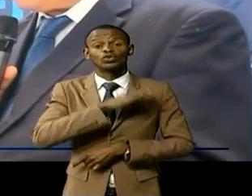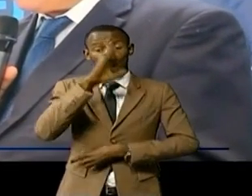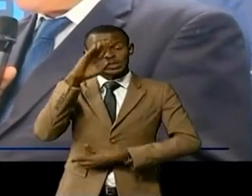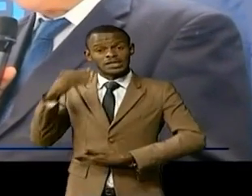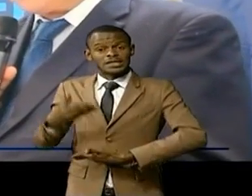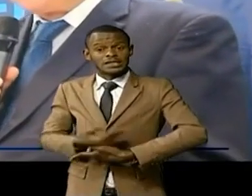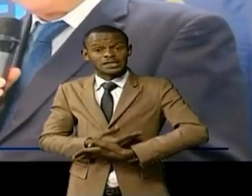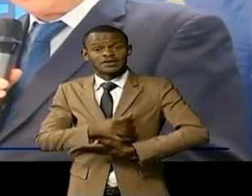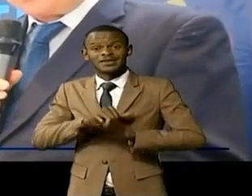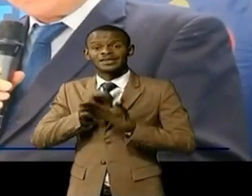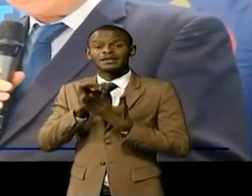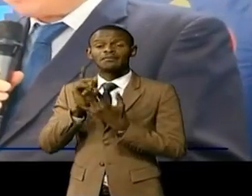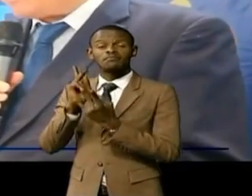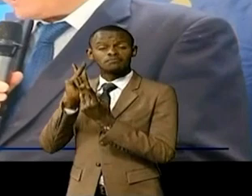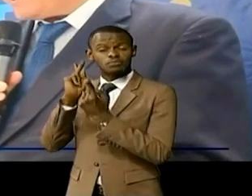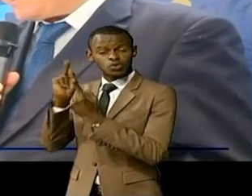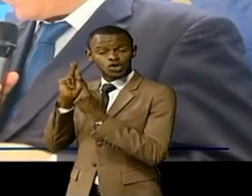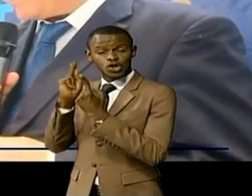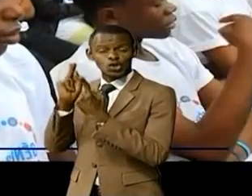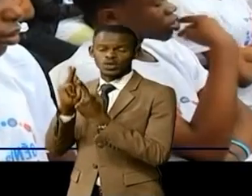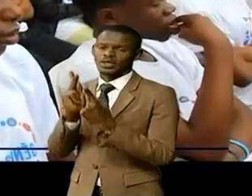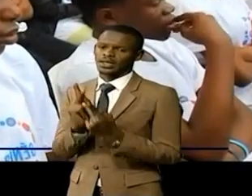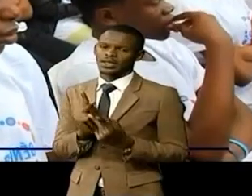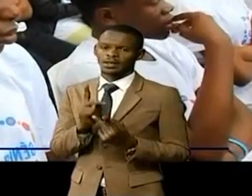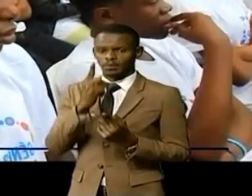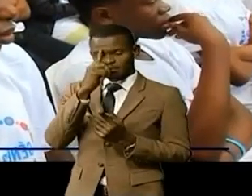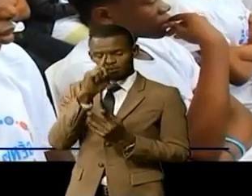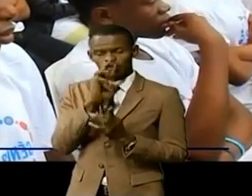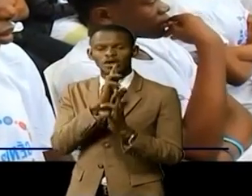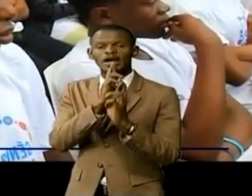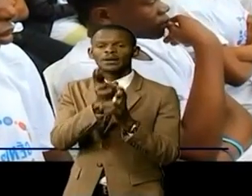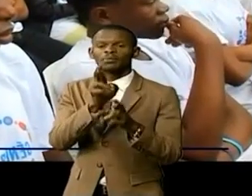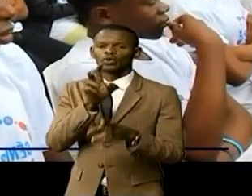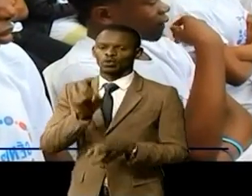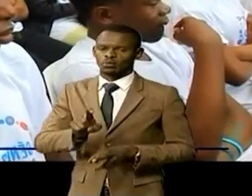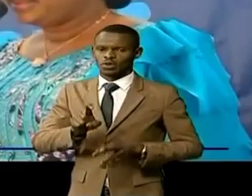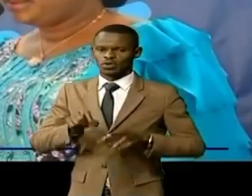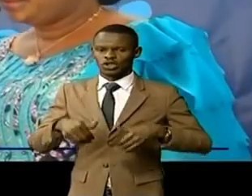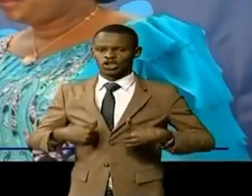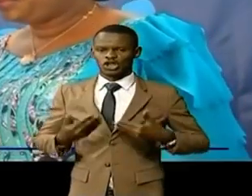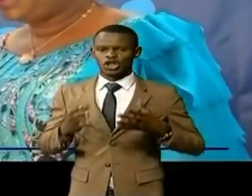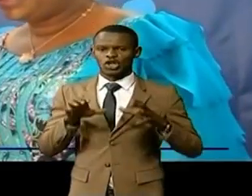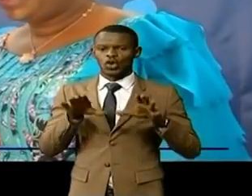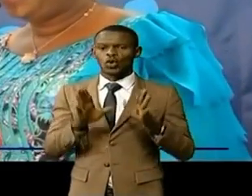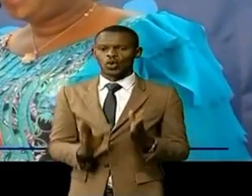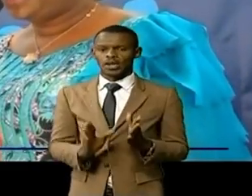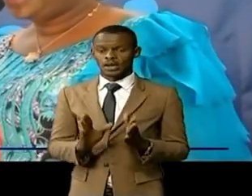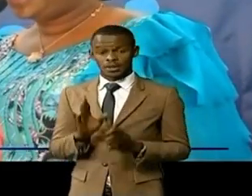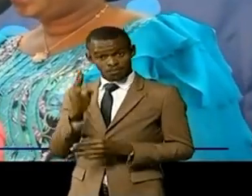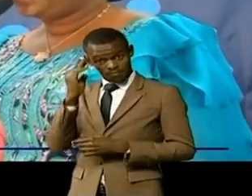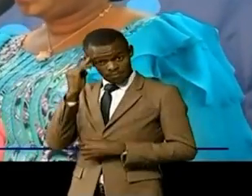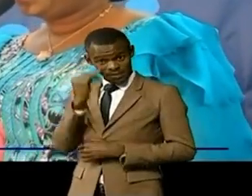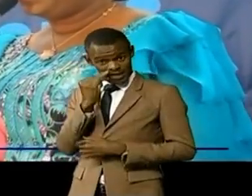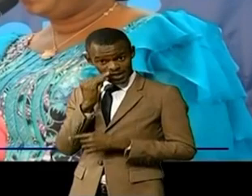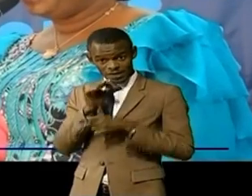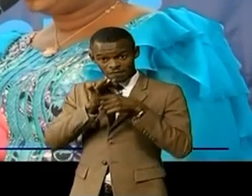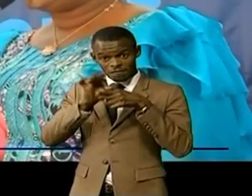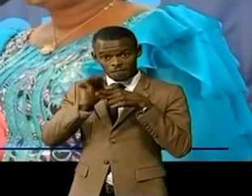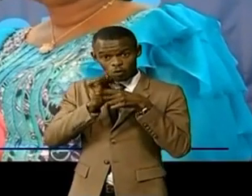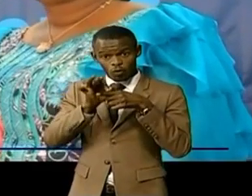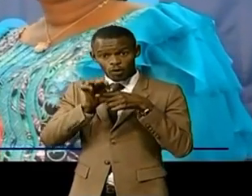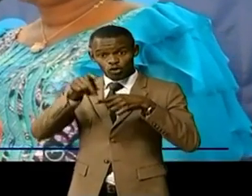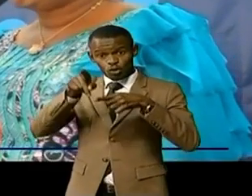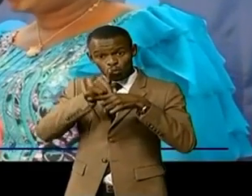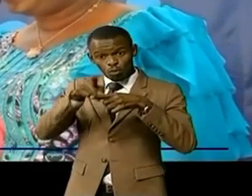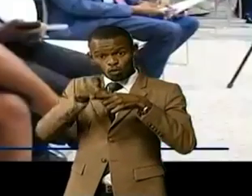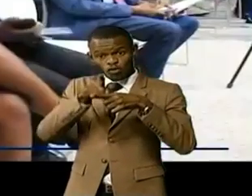répondre aux besoins de la jeunesse congolaise. La ministre de la Formation professionnelle, Antoinette Kipoulou, salue ses partenariats. Pour